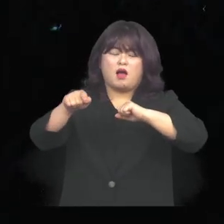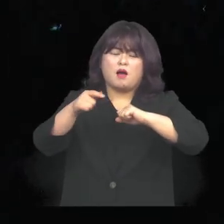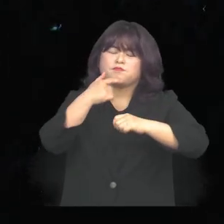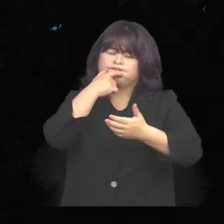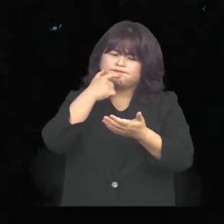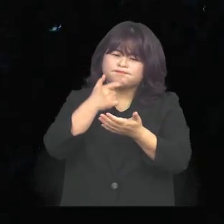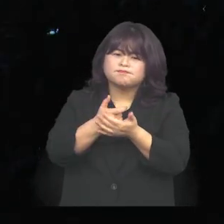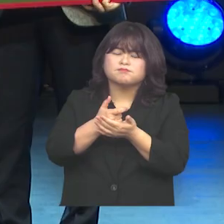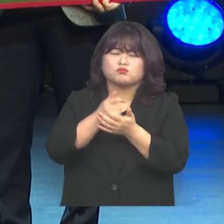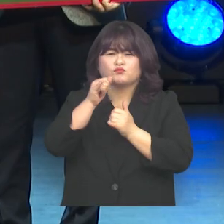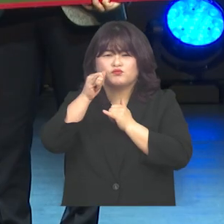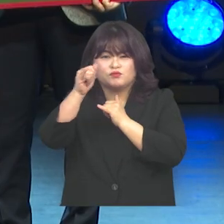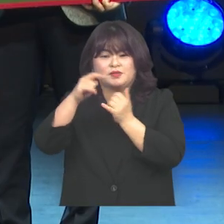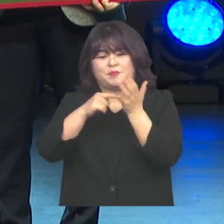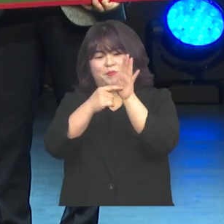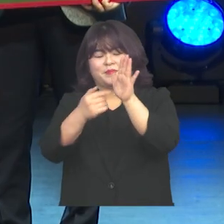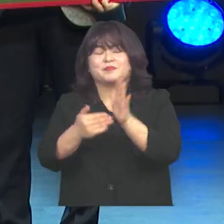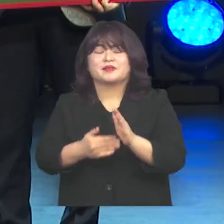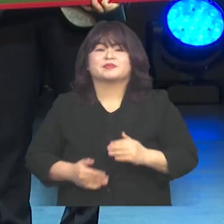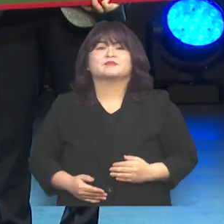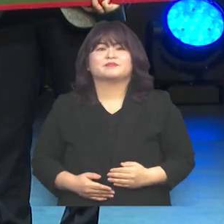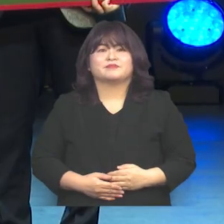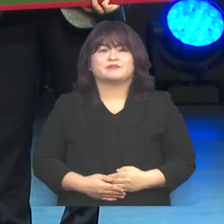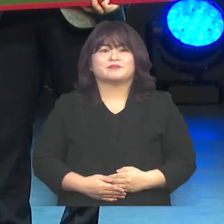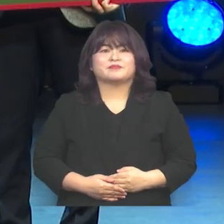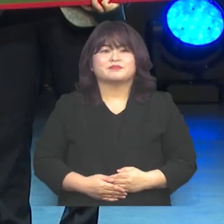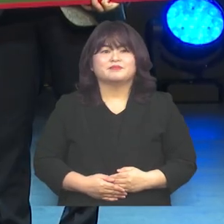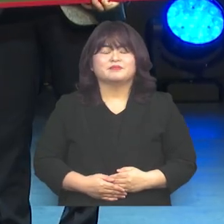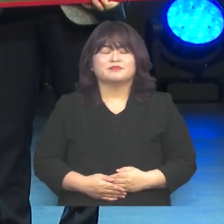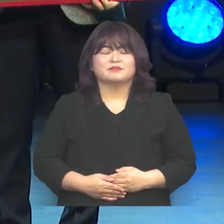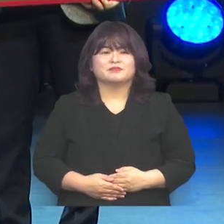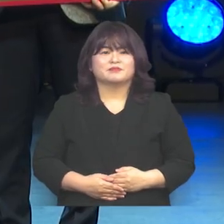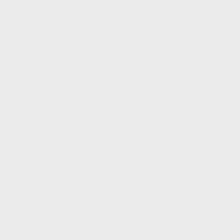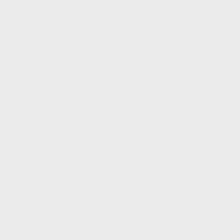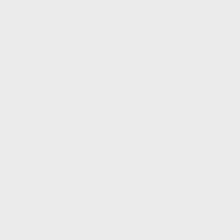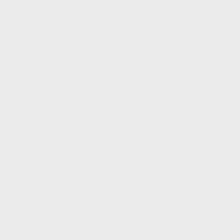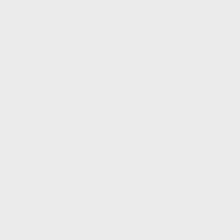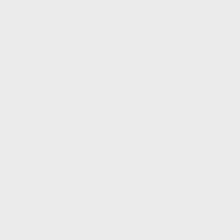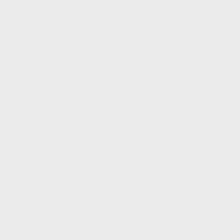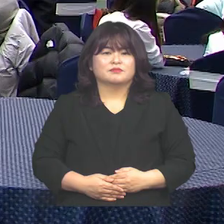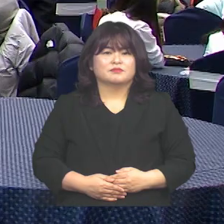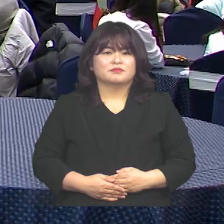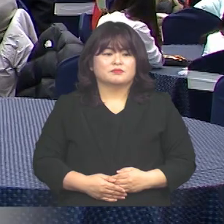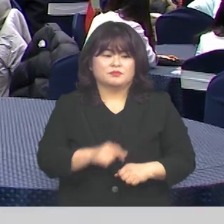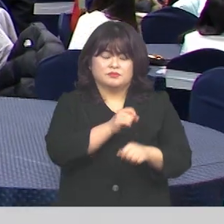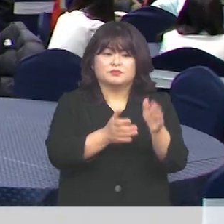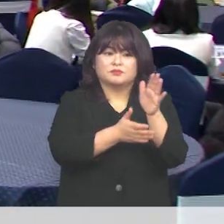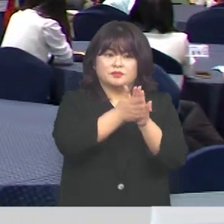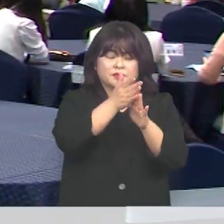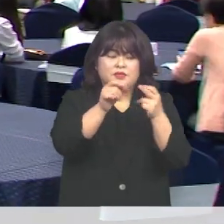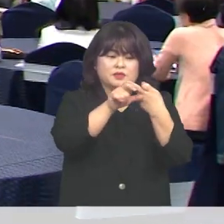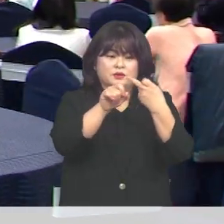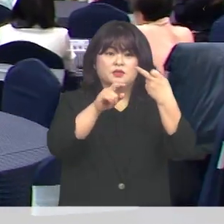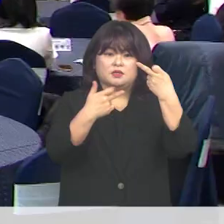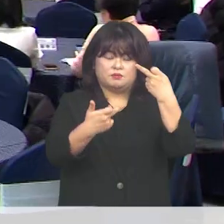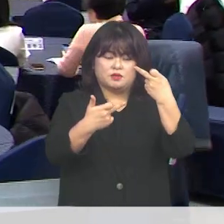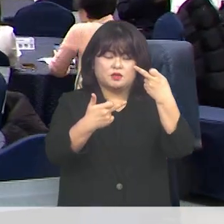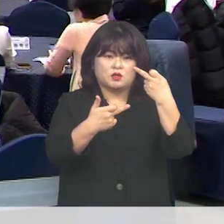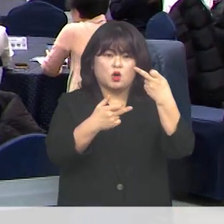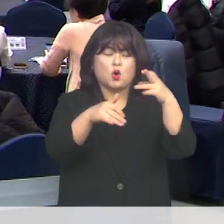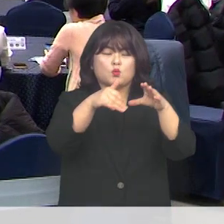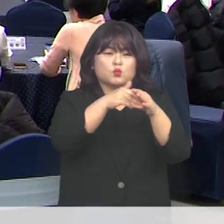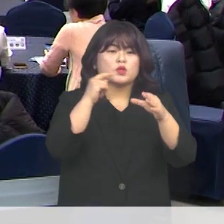활동은 매우 감동적이고 위대하다고 말했습니다. 용인특례시가